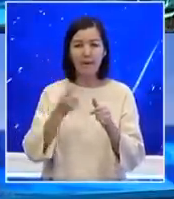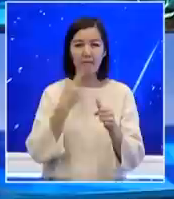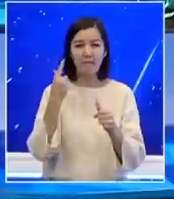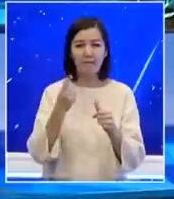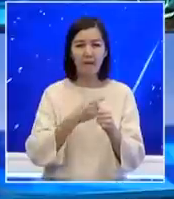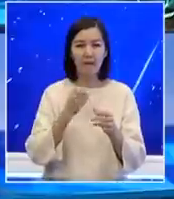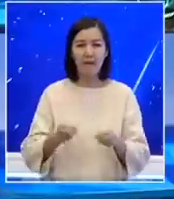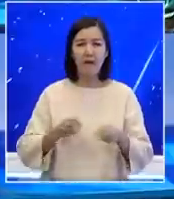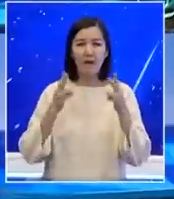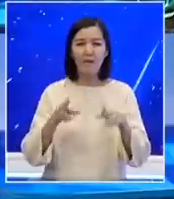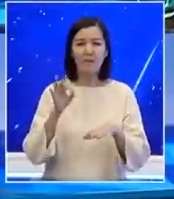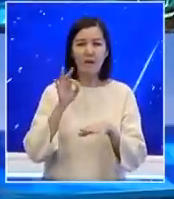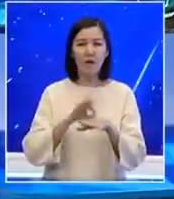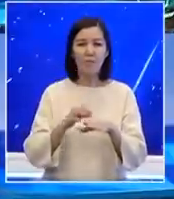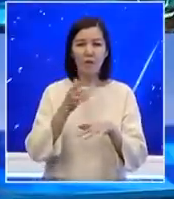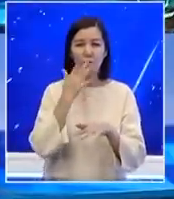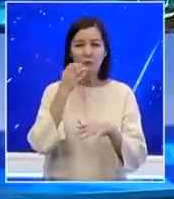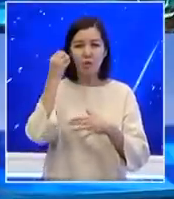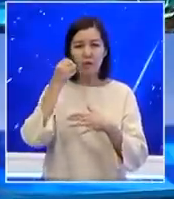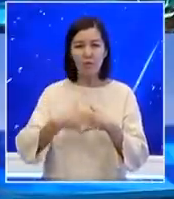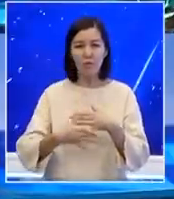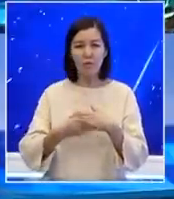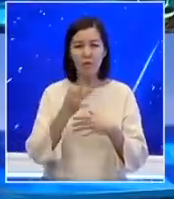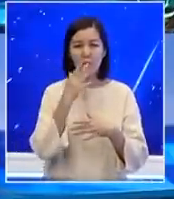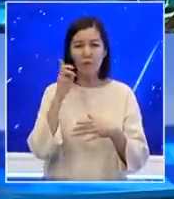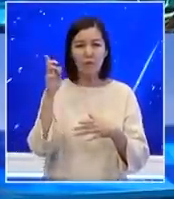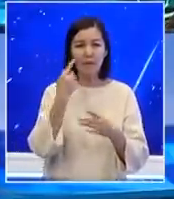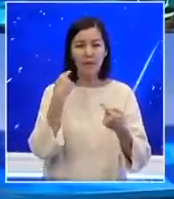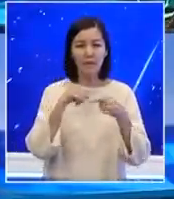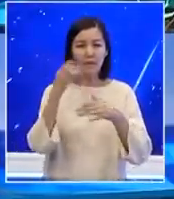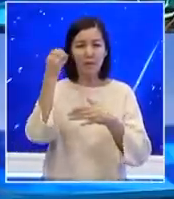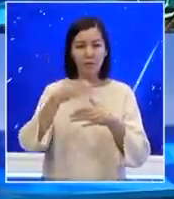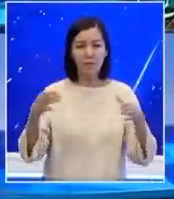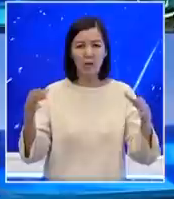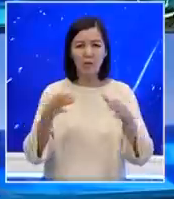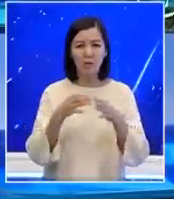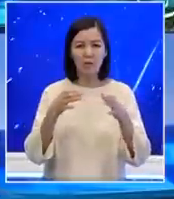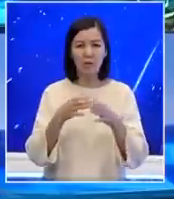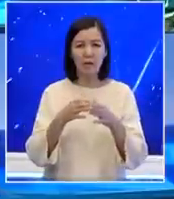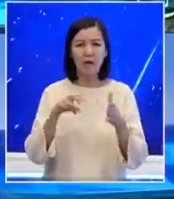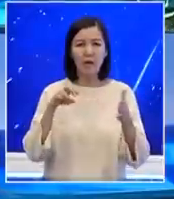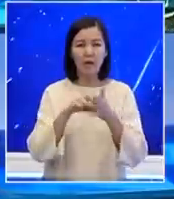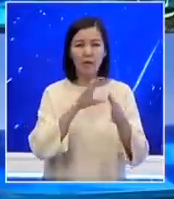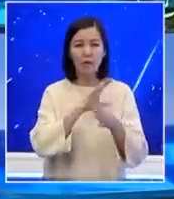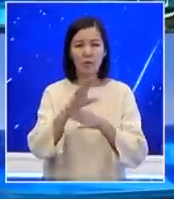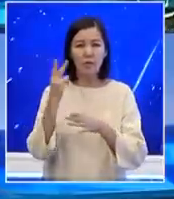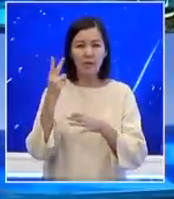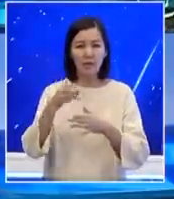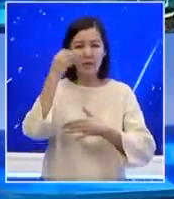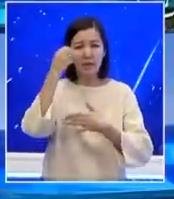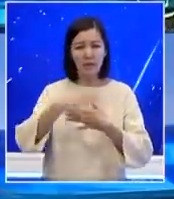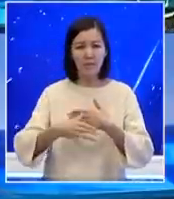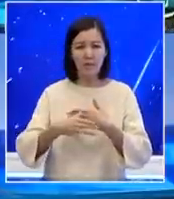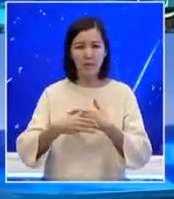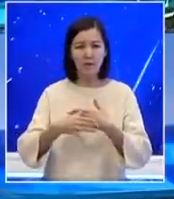қауіпті инфекциялар ұлттық ғылыми орталығы мен ұлттық биотехнология орталығының ұжымдарына қолдау хат жолдады. Екі ғылыми орталықтың